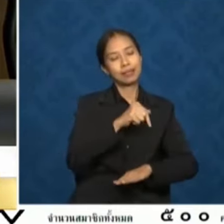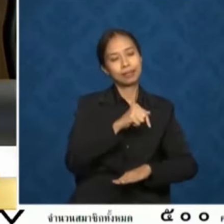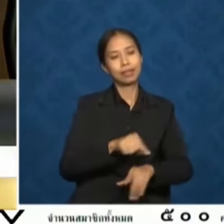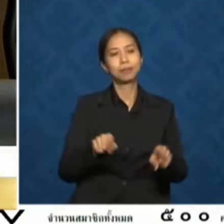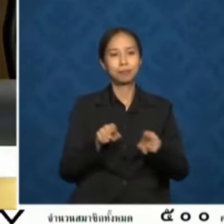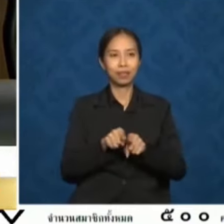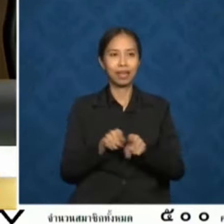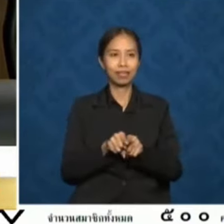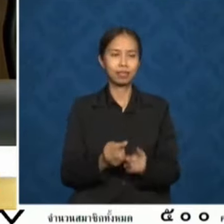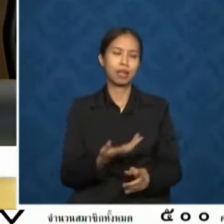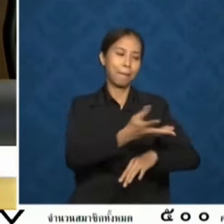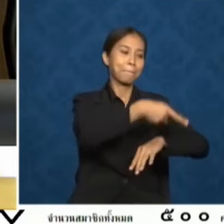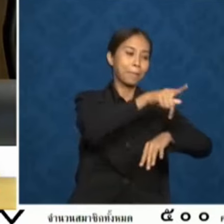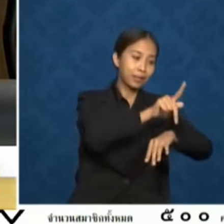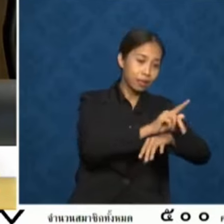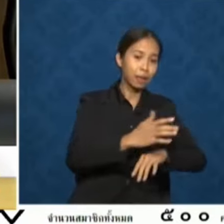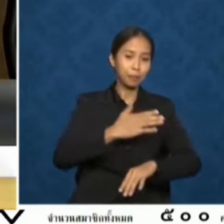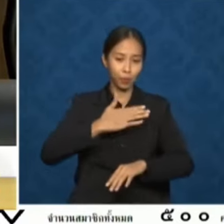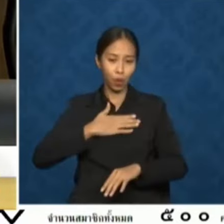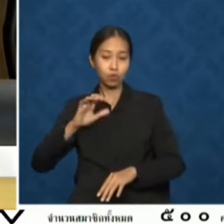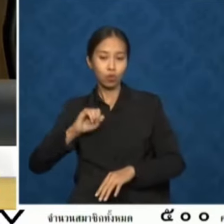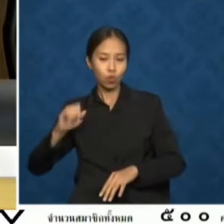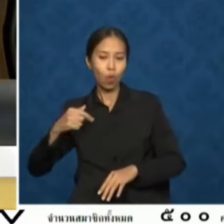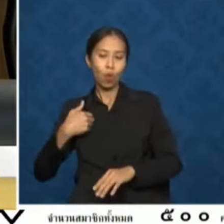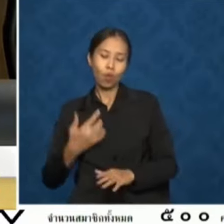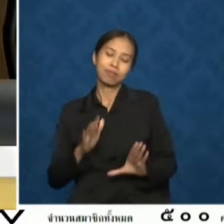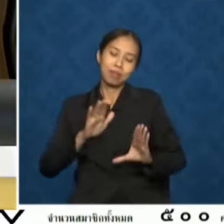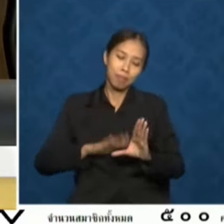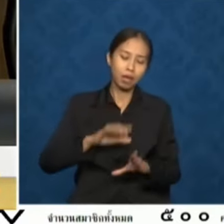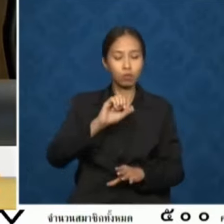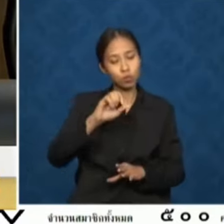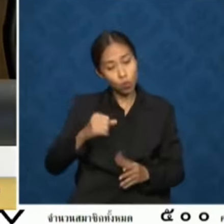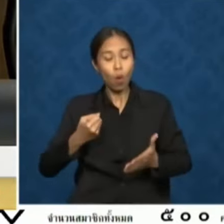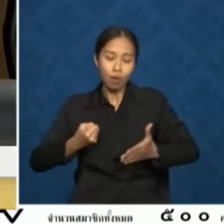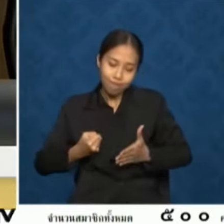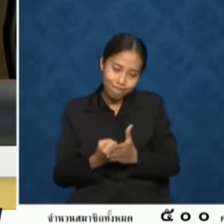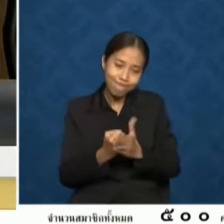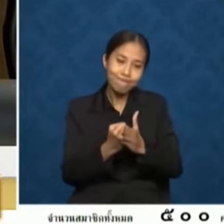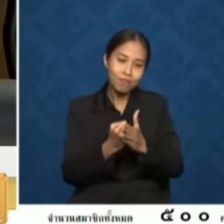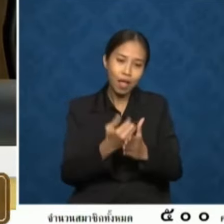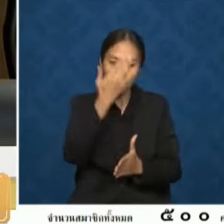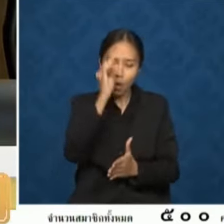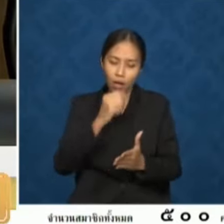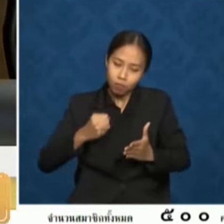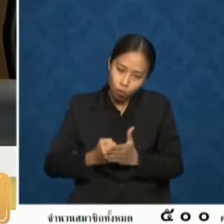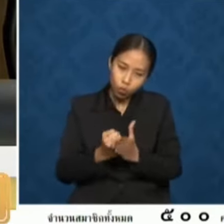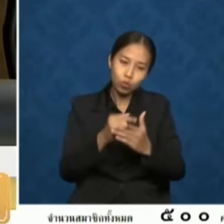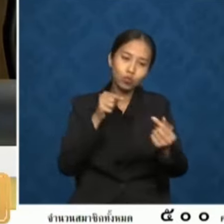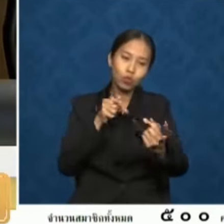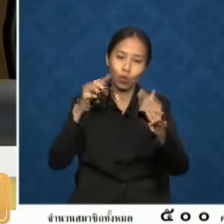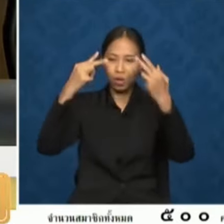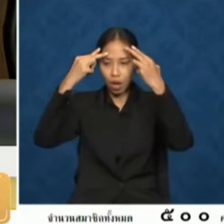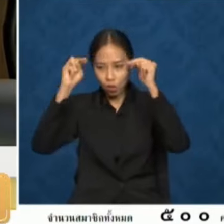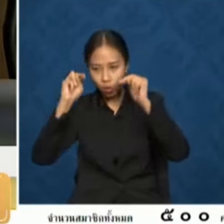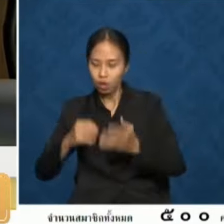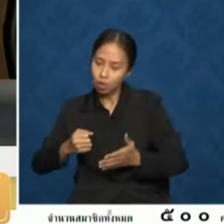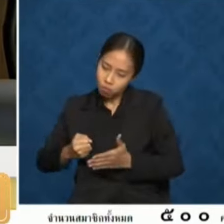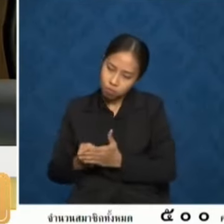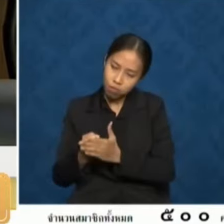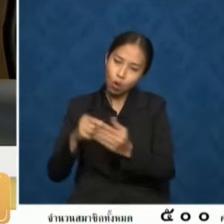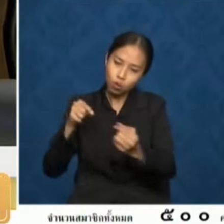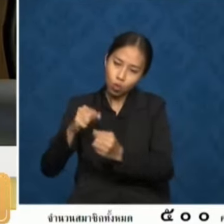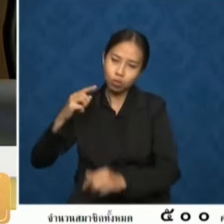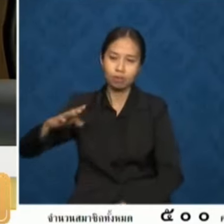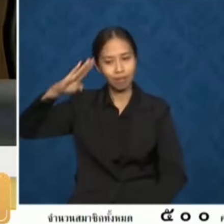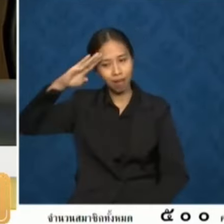านกับผมก็เล่นการเมืองกันมาก็ไม่ห่างสมัยกันมากหรอกครับเราต่อสู้กับนายกรัฐมนตรีเราสู้กับกระบวนการการปฏิ